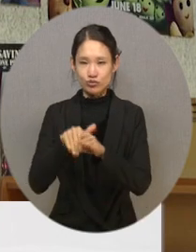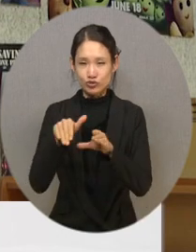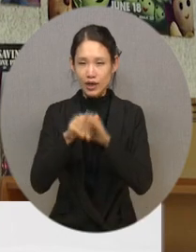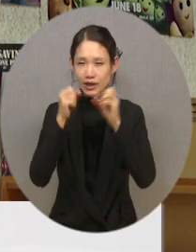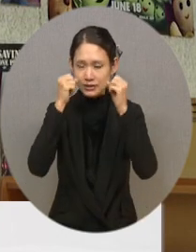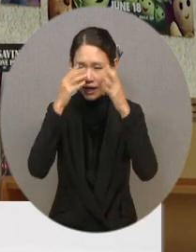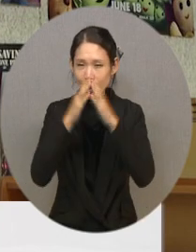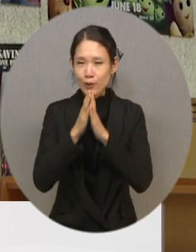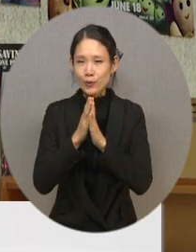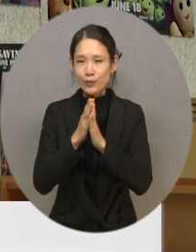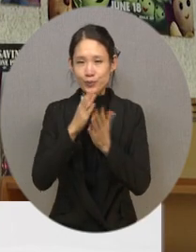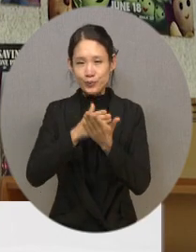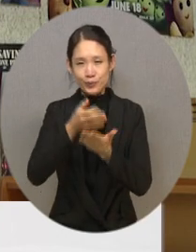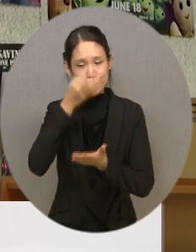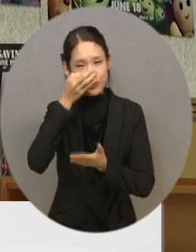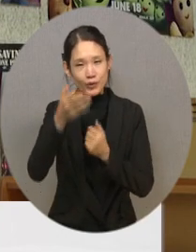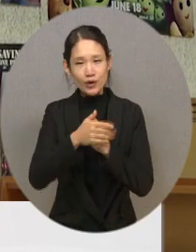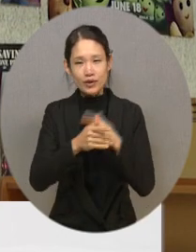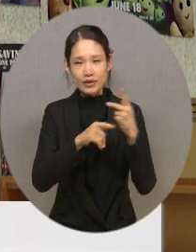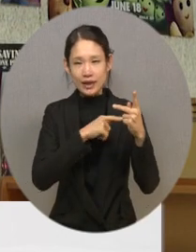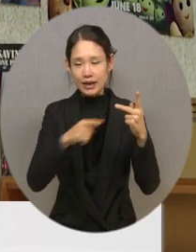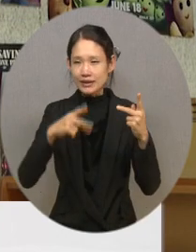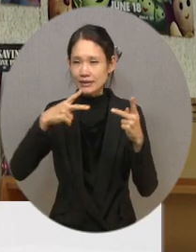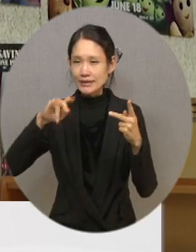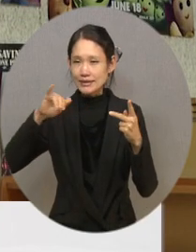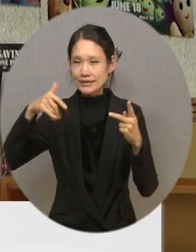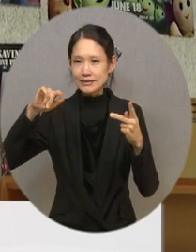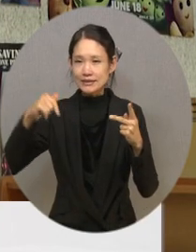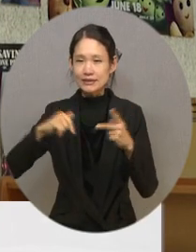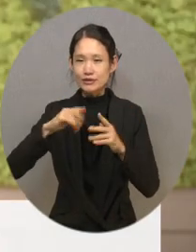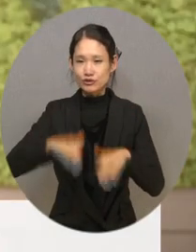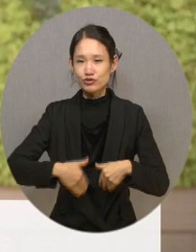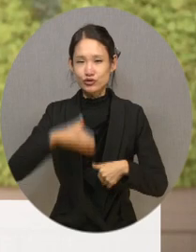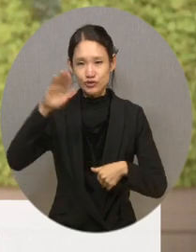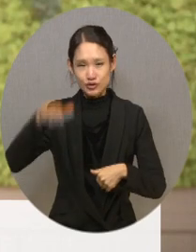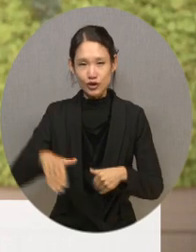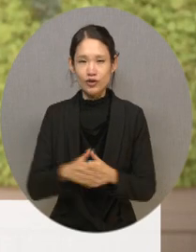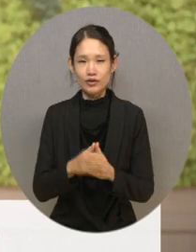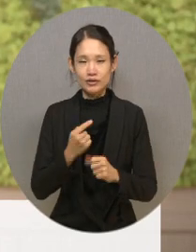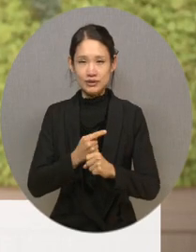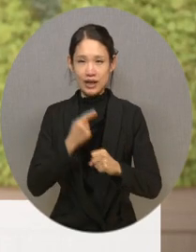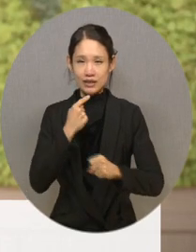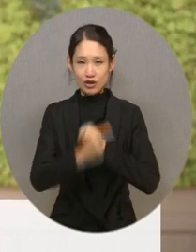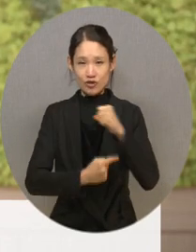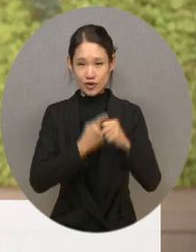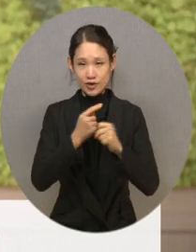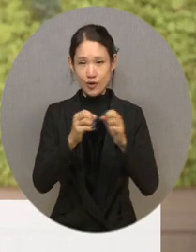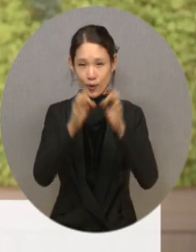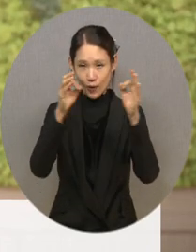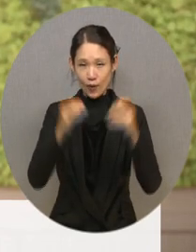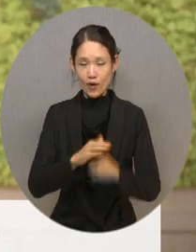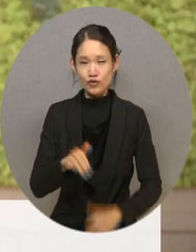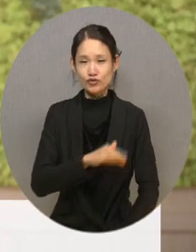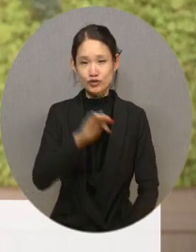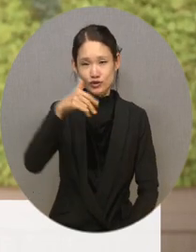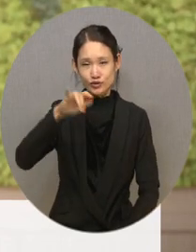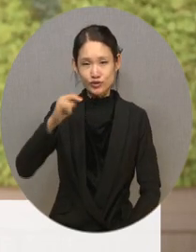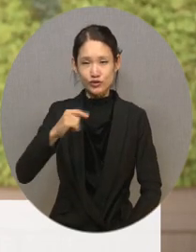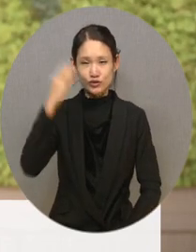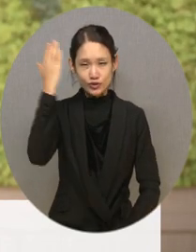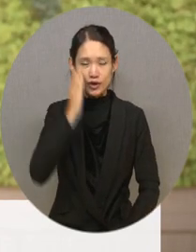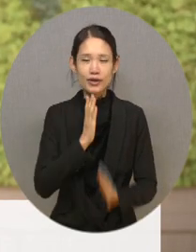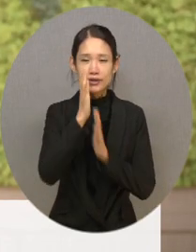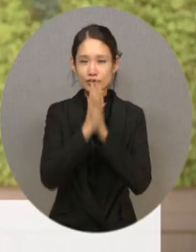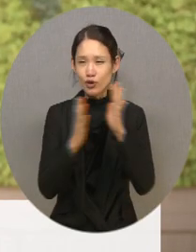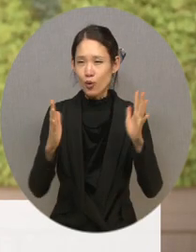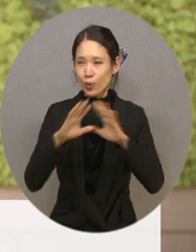옷을 입혀 확 달라진 K-디즈니 순천을 선보인다고 합니다. 작년 한 해 동안 우리 순천은 정원으로